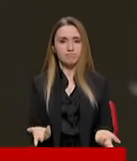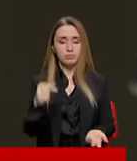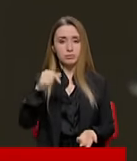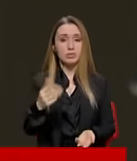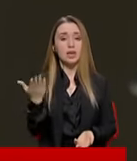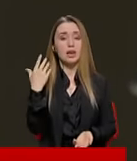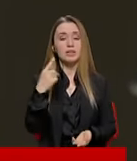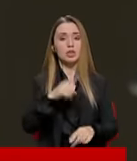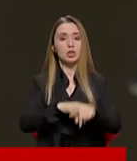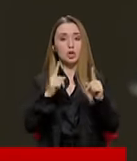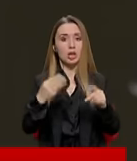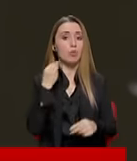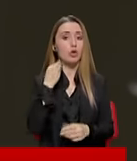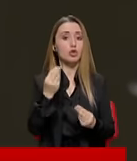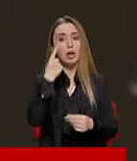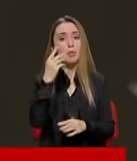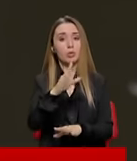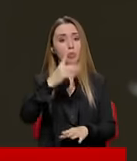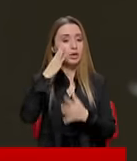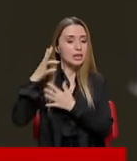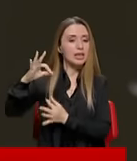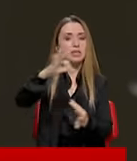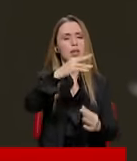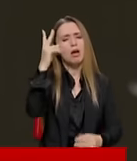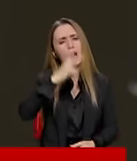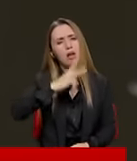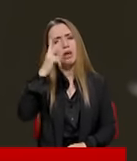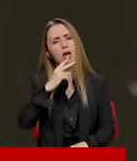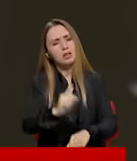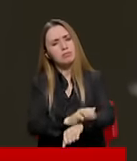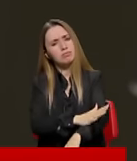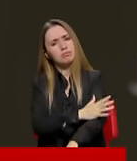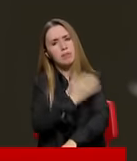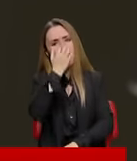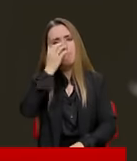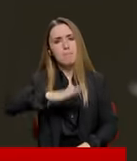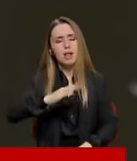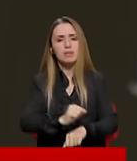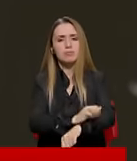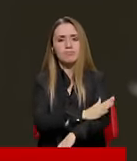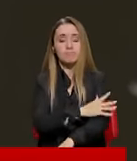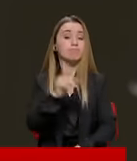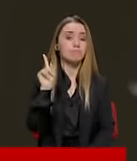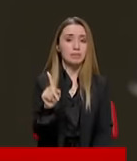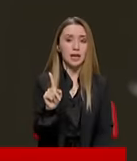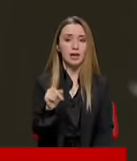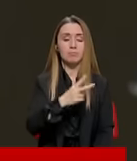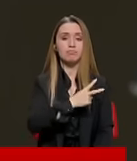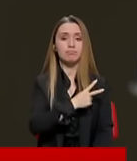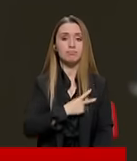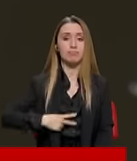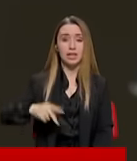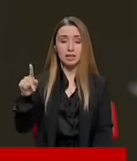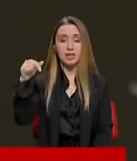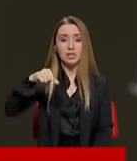bu eski dönemin borcu olarak bakmıyorum o insanların gözyaşları beni etkiliyor beklentileri beni etkiliyor Bir de belediyeden